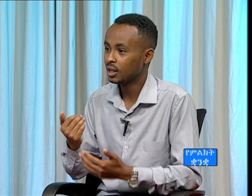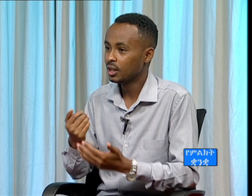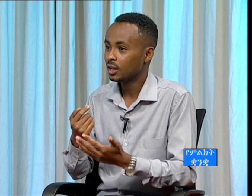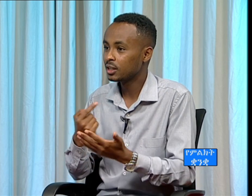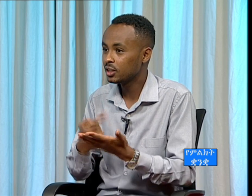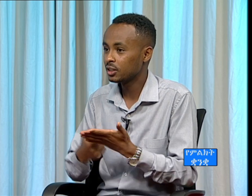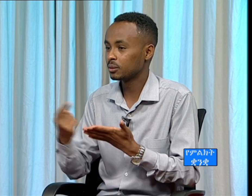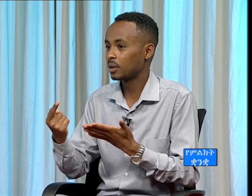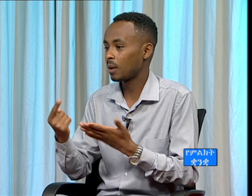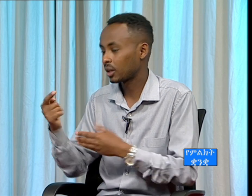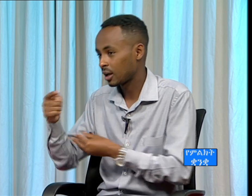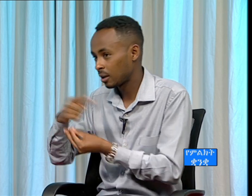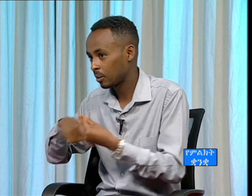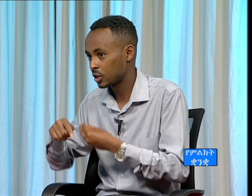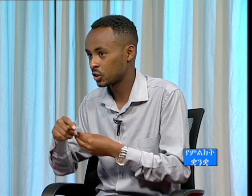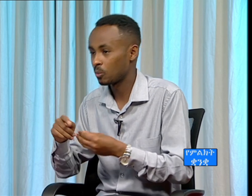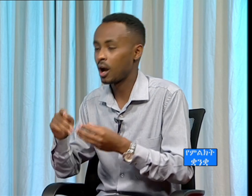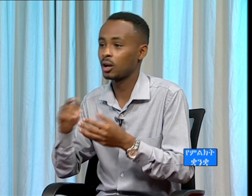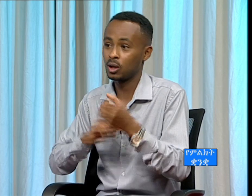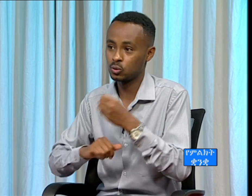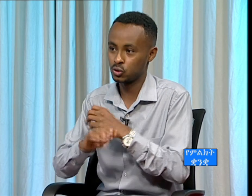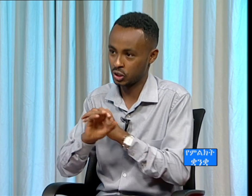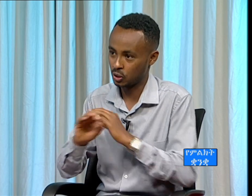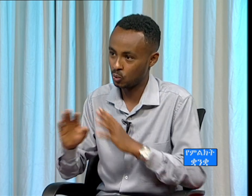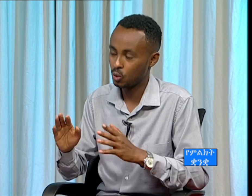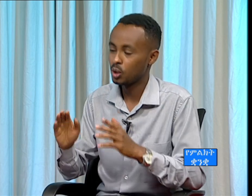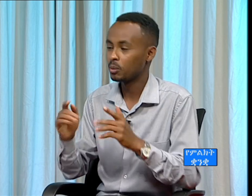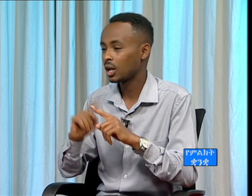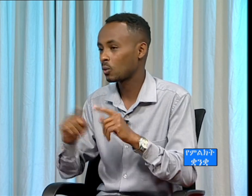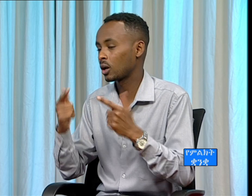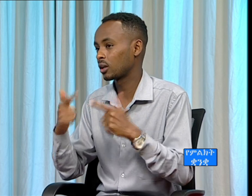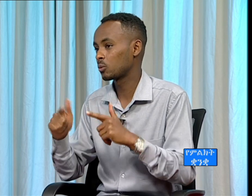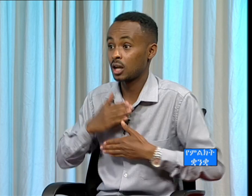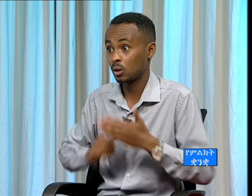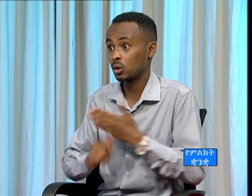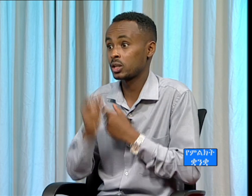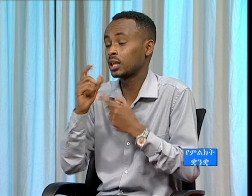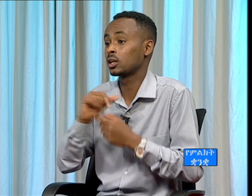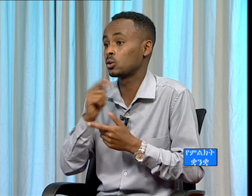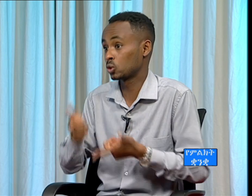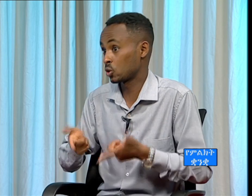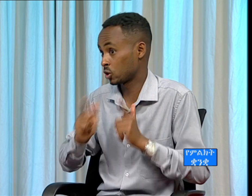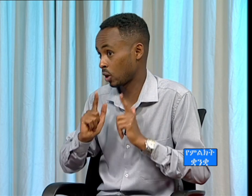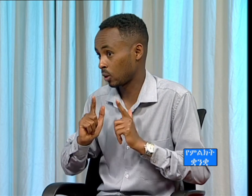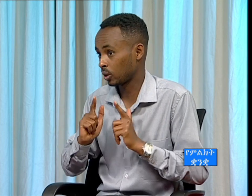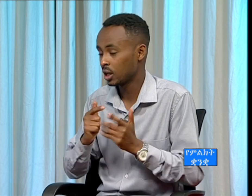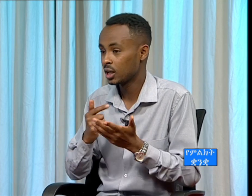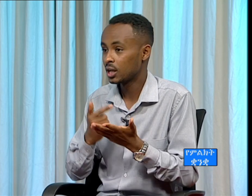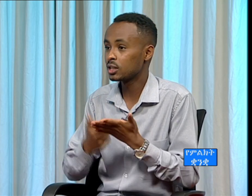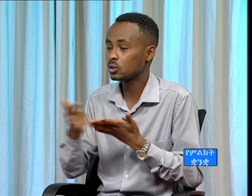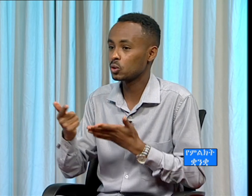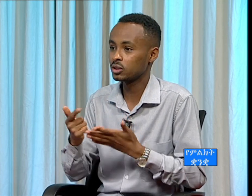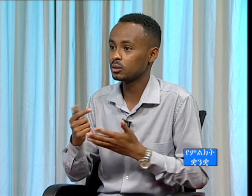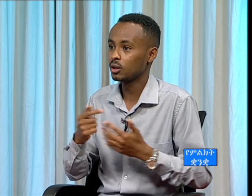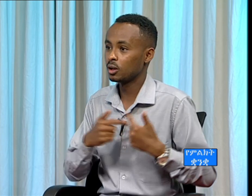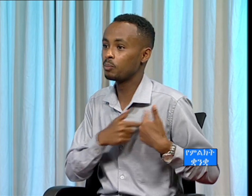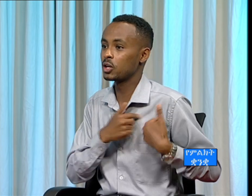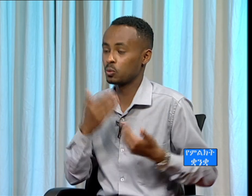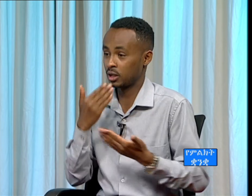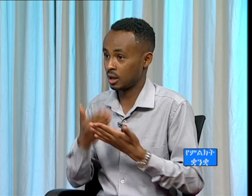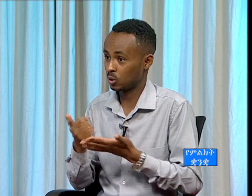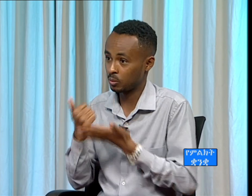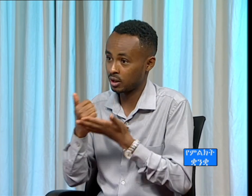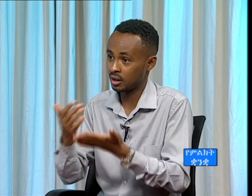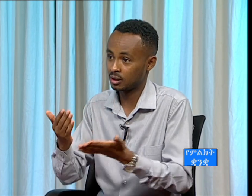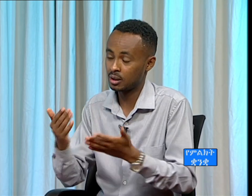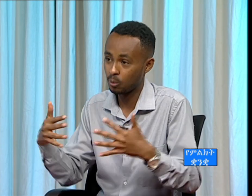ነበርና እንዲህ ምናልባት ከአካባቢያቸው አካል ጉዳተኞች ይለሉ በተለያዩ አጋጣሚዎች ለአካል ጉዳተኞች ያልተረዱ ሰዎች ይኖራሉና እነዚህ ሰዎች ግን